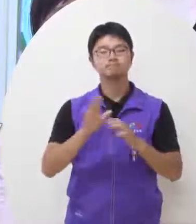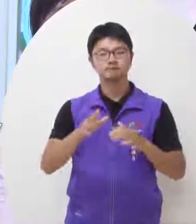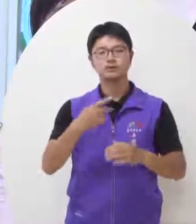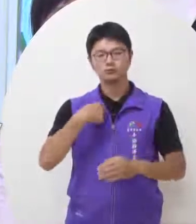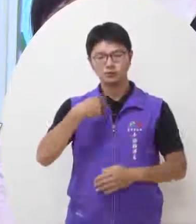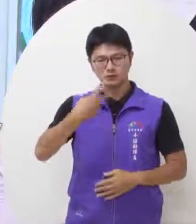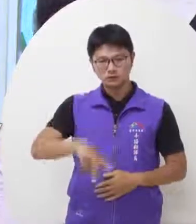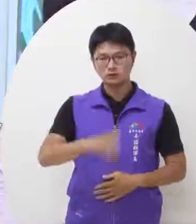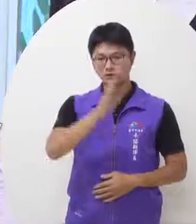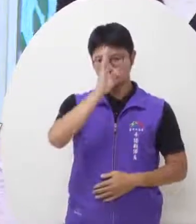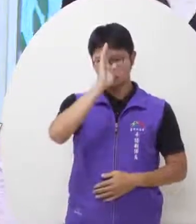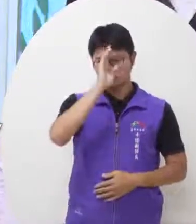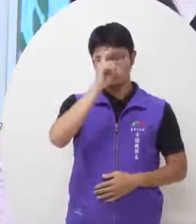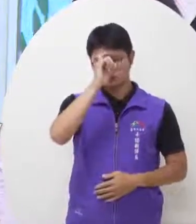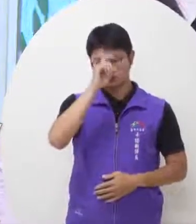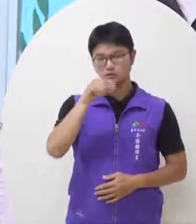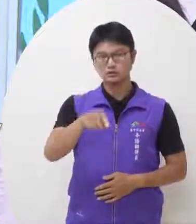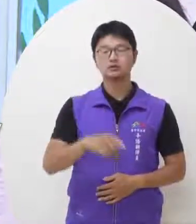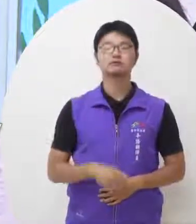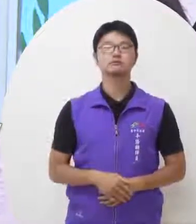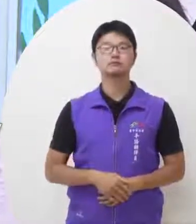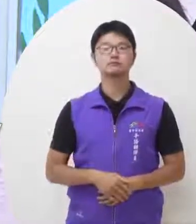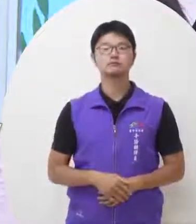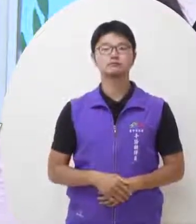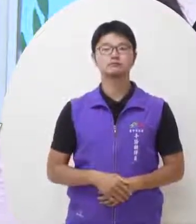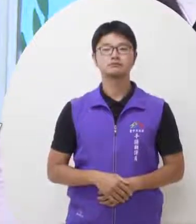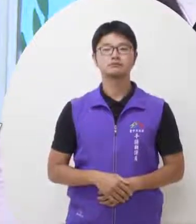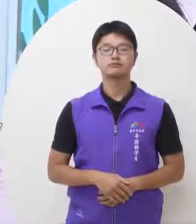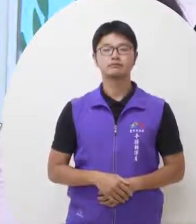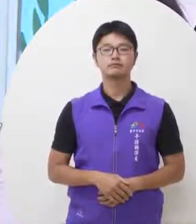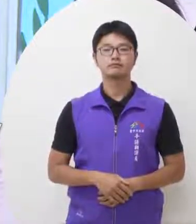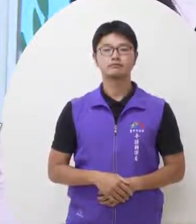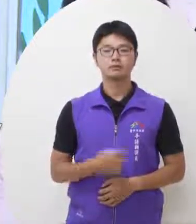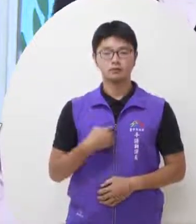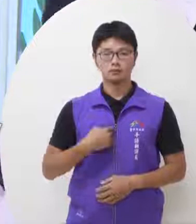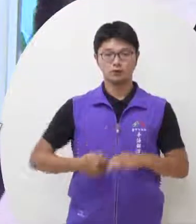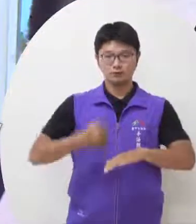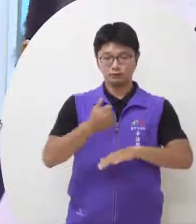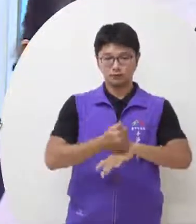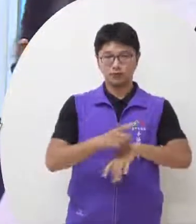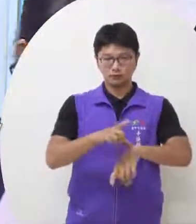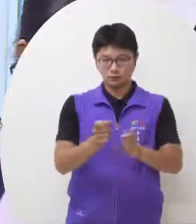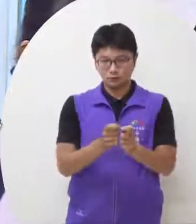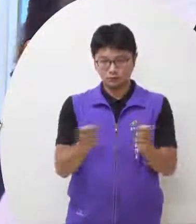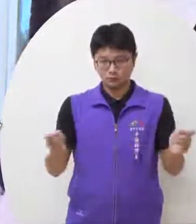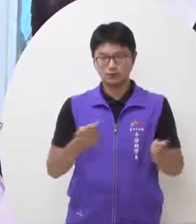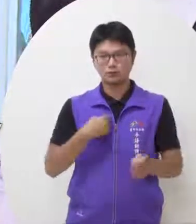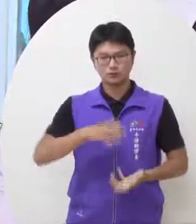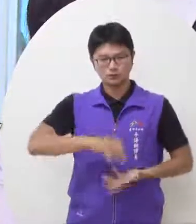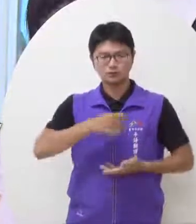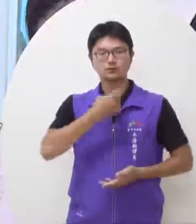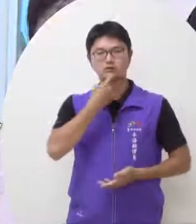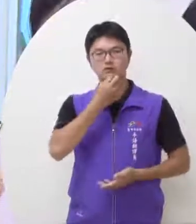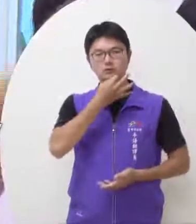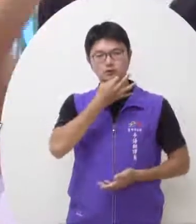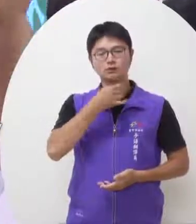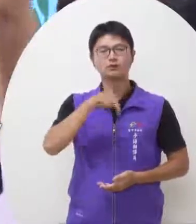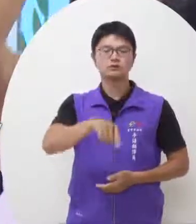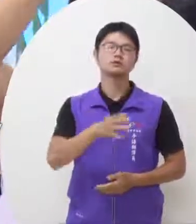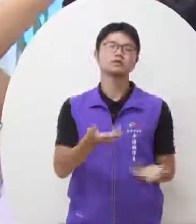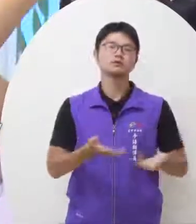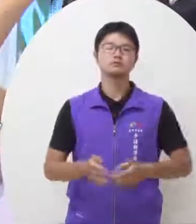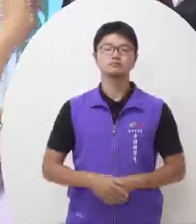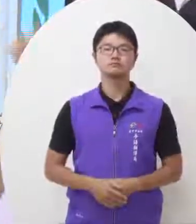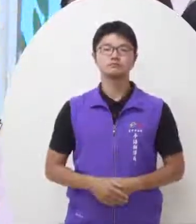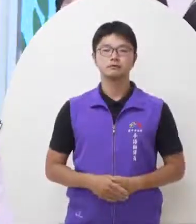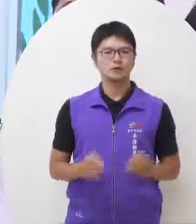请，恳求我做十四年来，我最唯一担心的就是这个事情哈。谢谢谢谢市府团队啊，这五